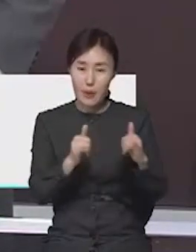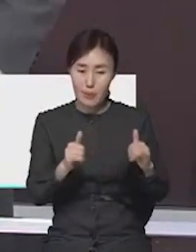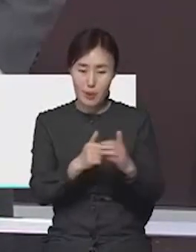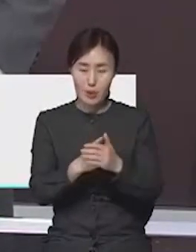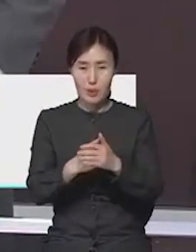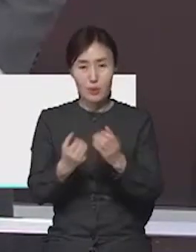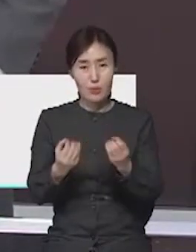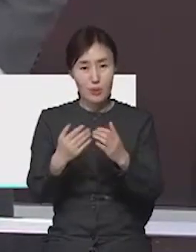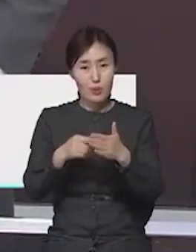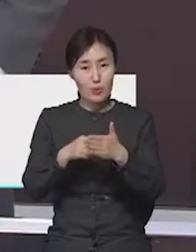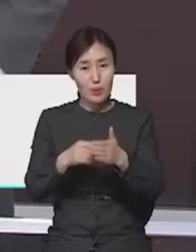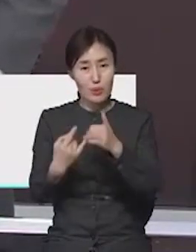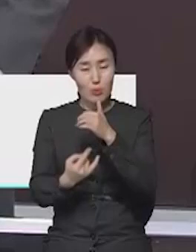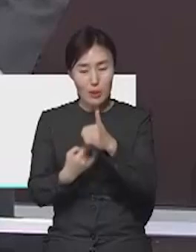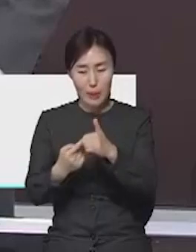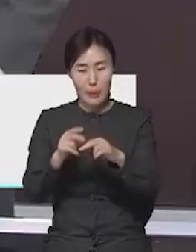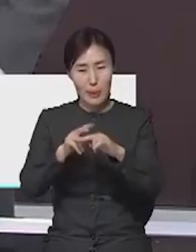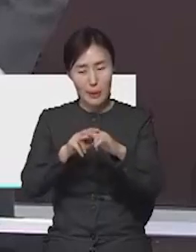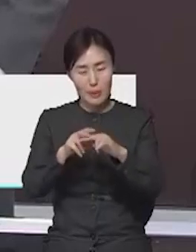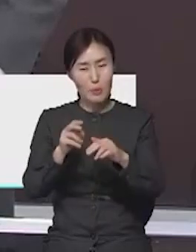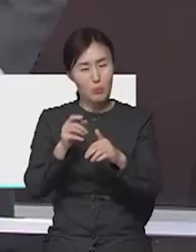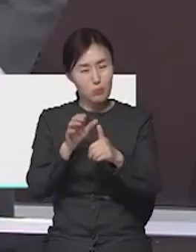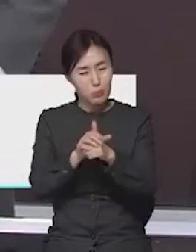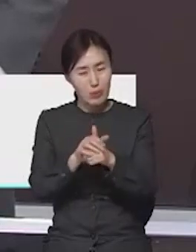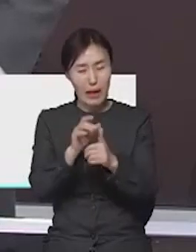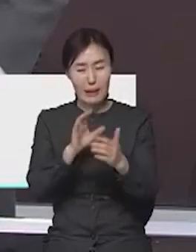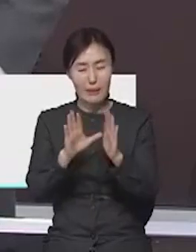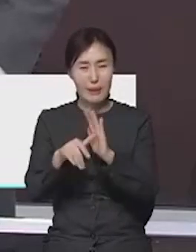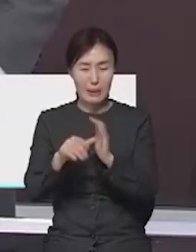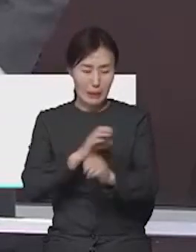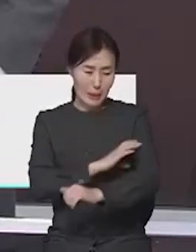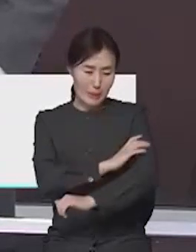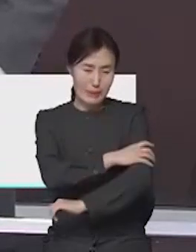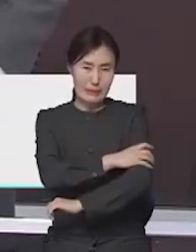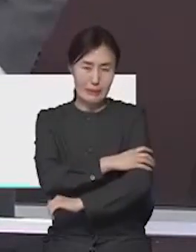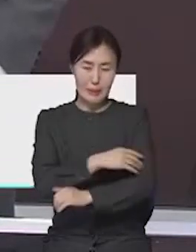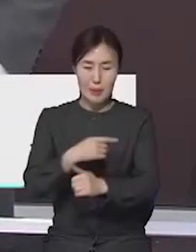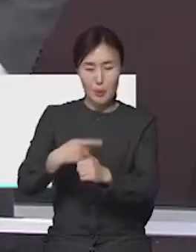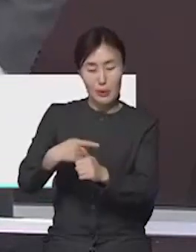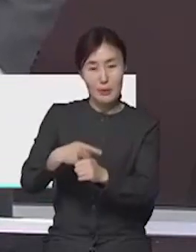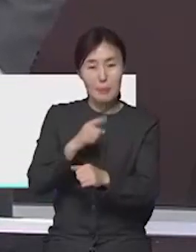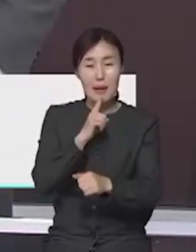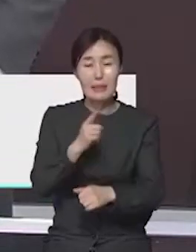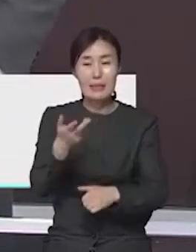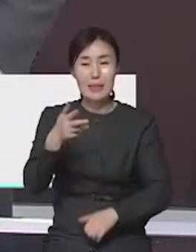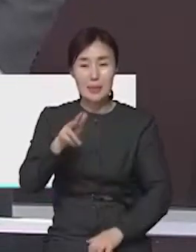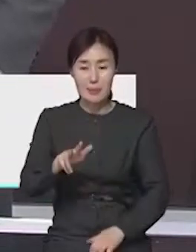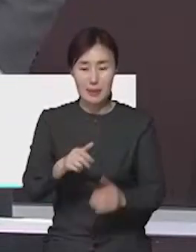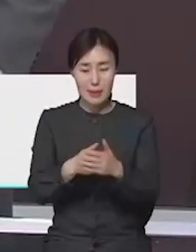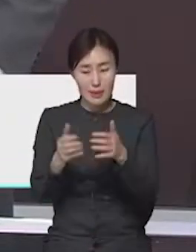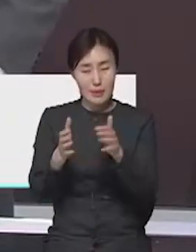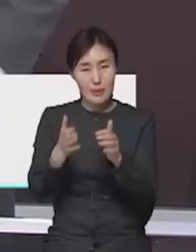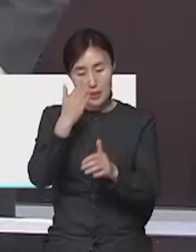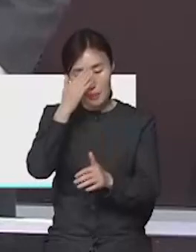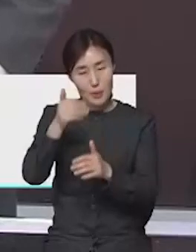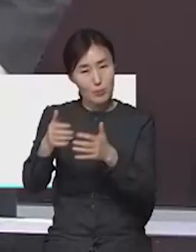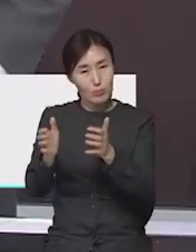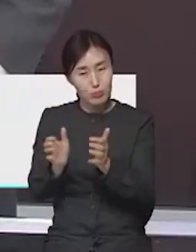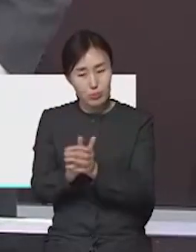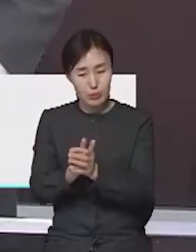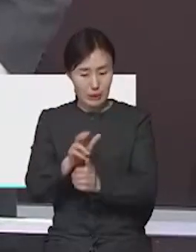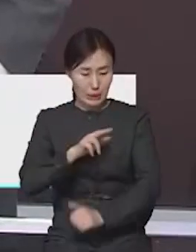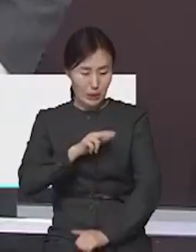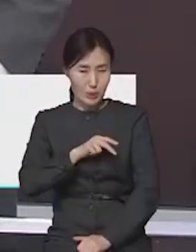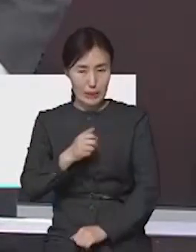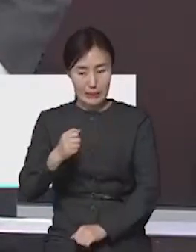축제 추진위원회초굴 놓고 무리한 자료 요구를 하는 등 갑질을 했기 때문이라고 해명했지만 집행부를 견제하는 의회기능을 훼손하고